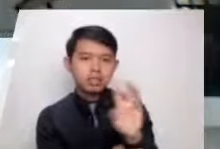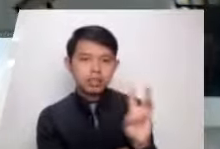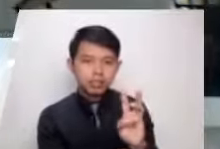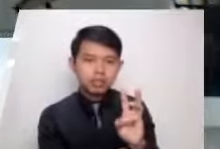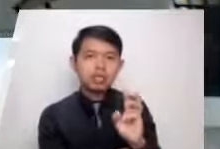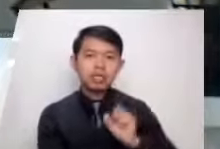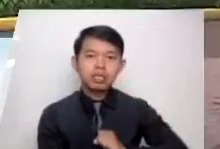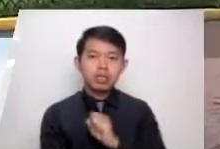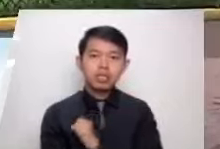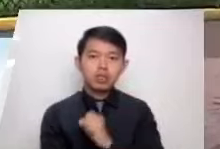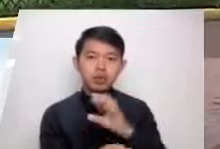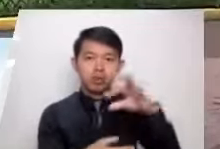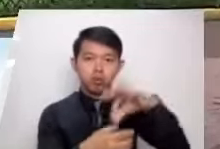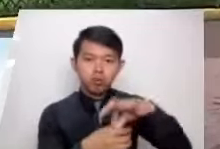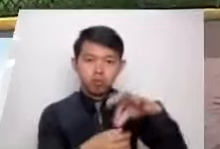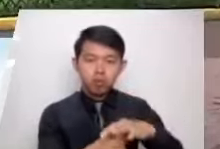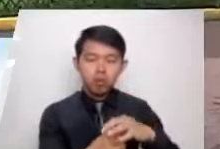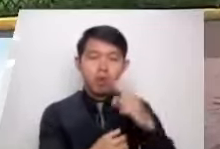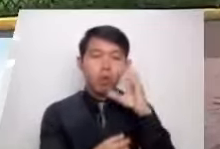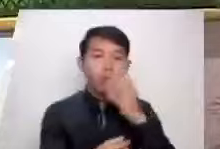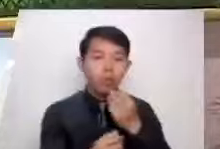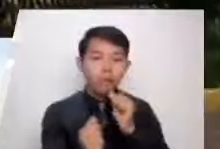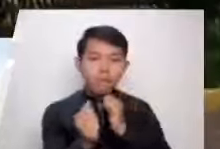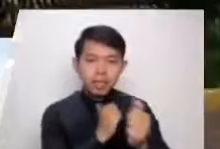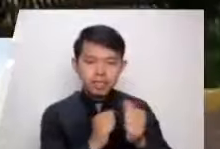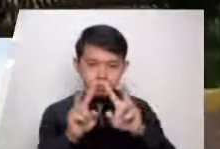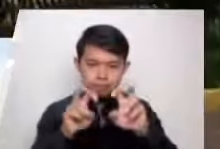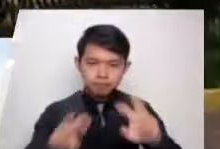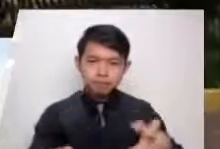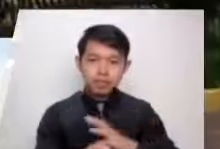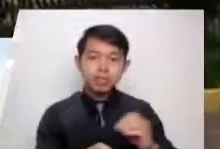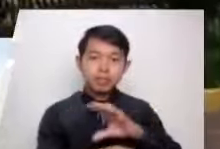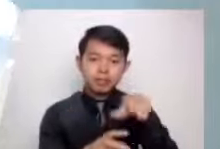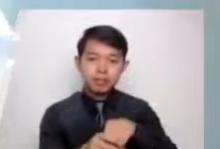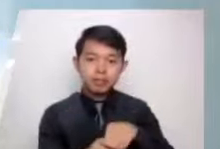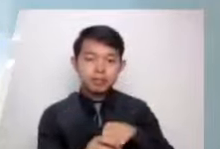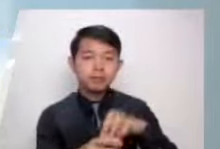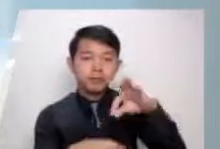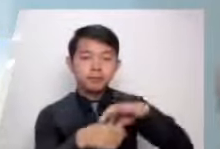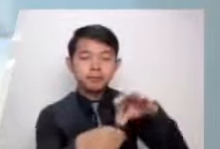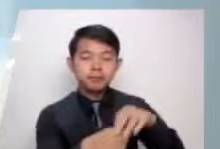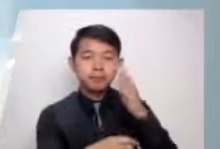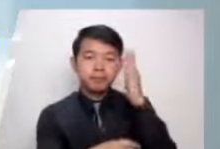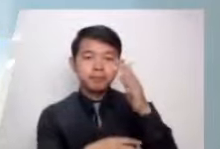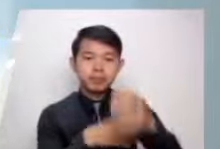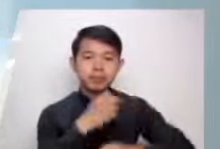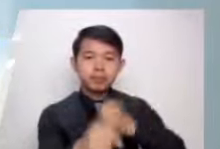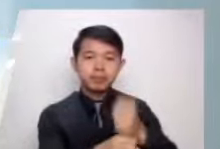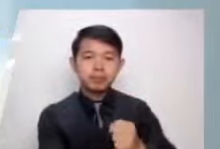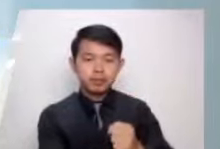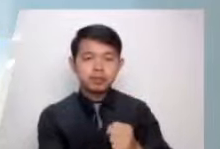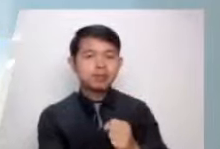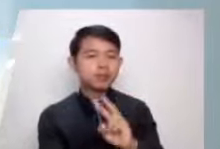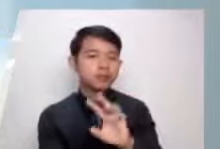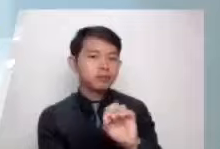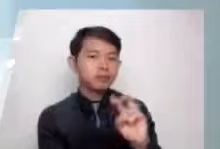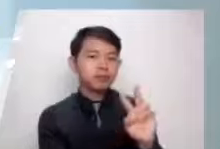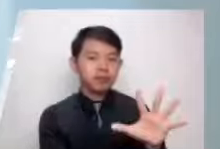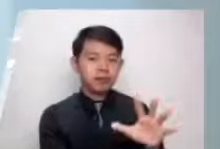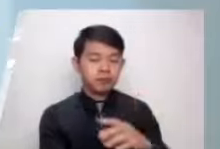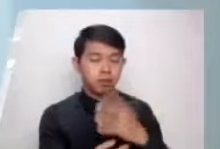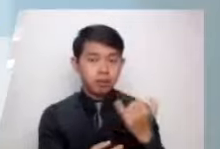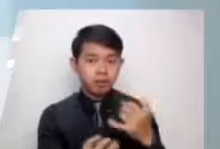kanilang pagsusuri at maaaring papasama sa balota sa darating na eleksyon. Ito ay mix ng mga individual,